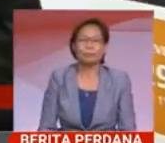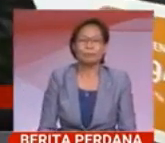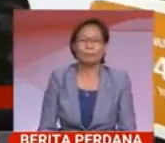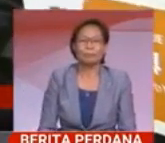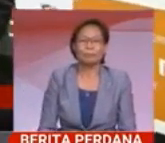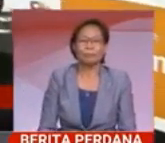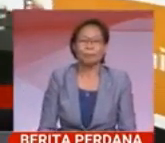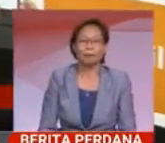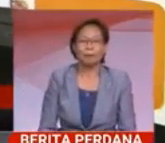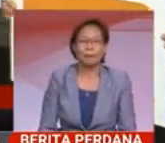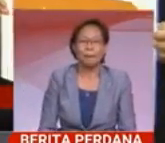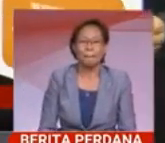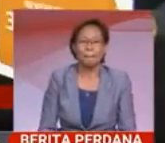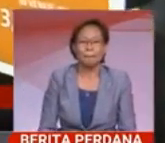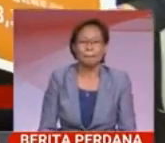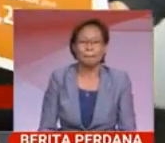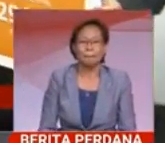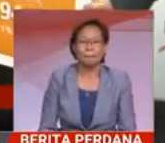hai